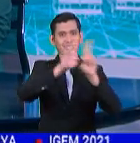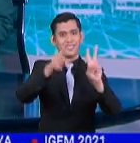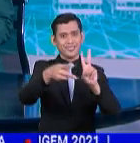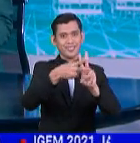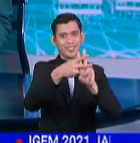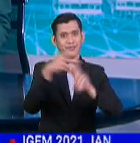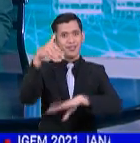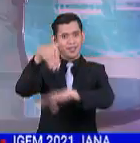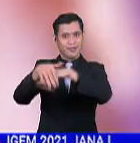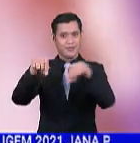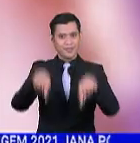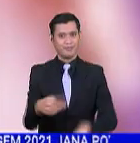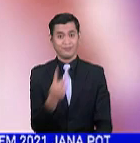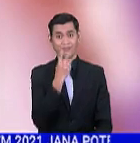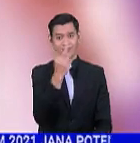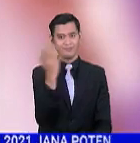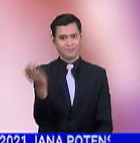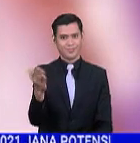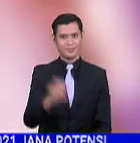Saksikan.